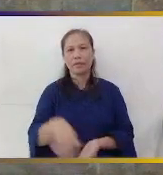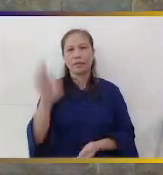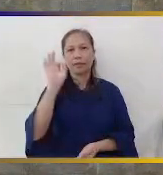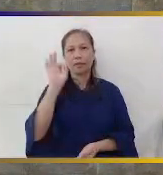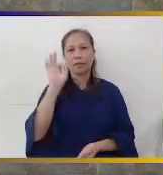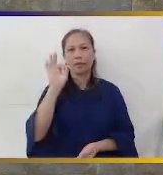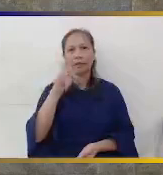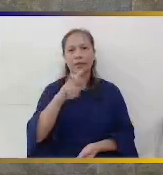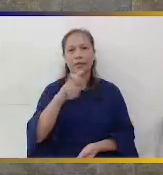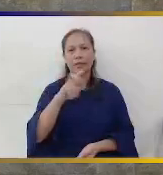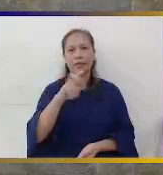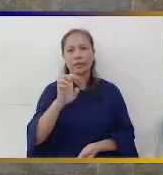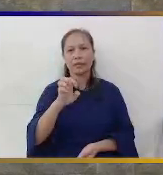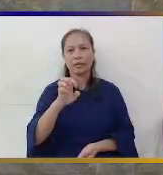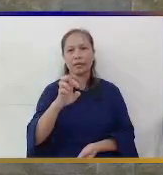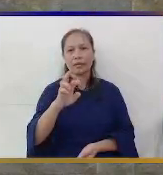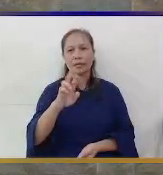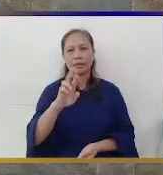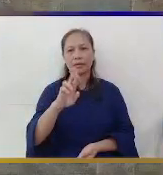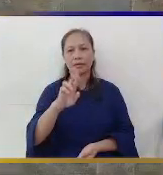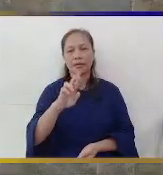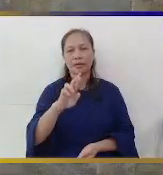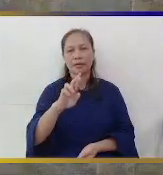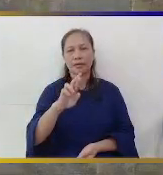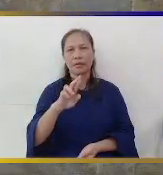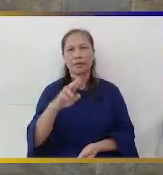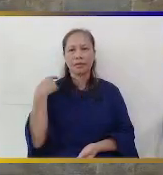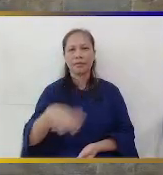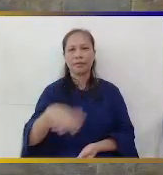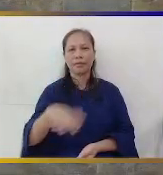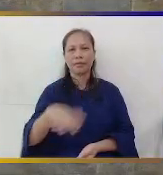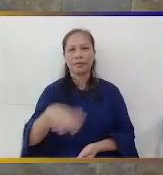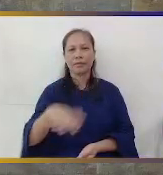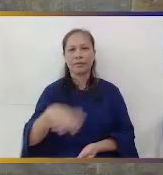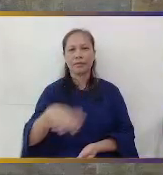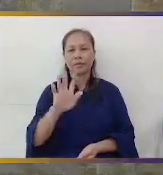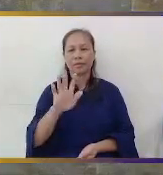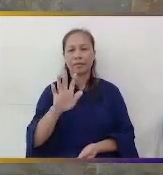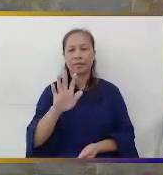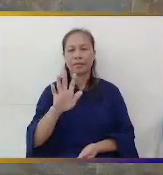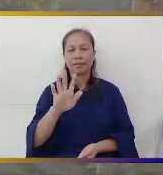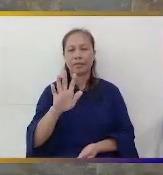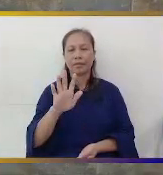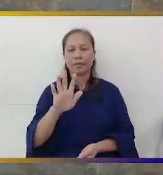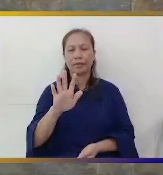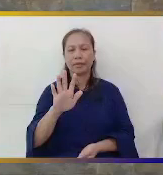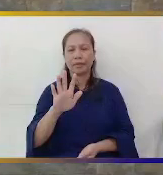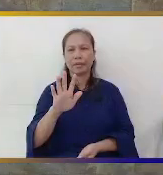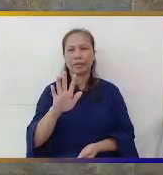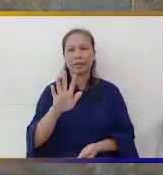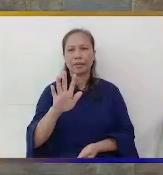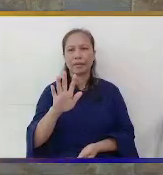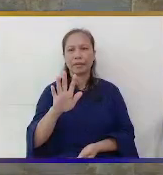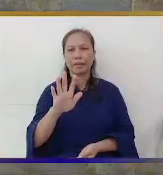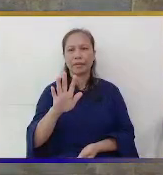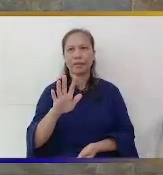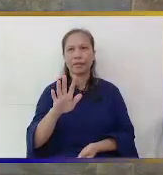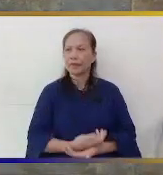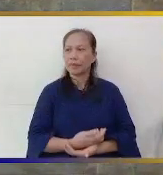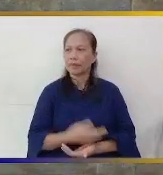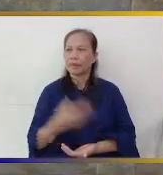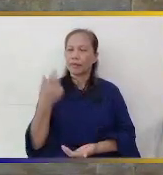pini-pm heresies kinilala lamang po na heresy Ibig sabihin ang heresy ay yung kakaibang